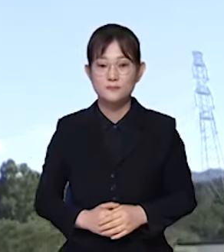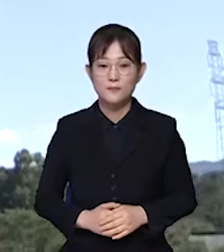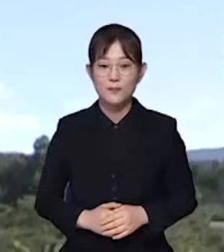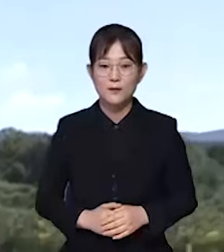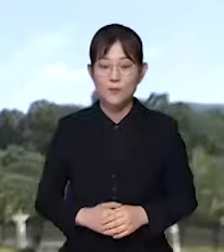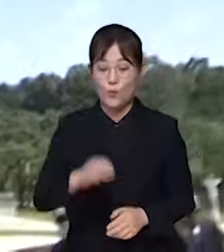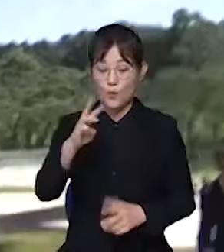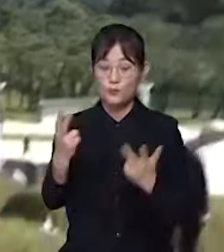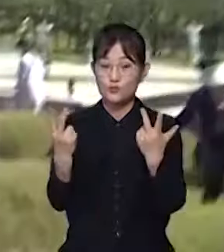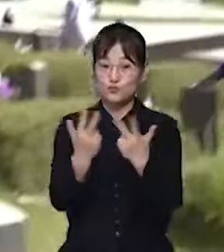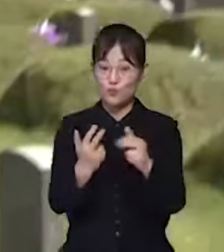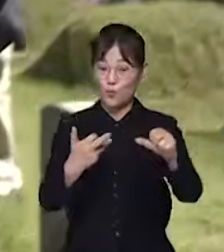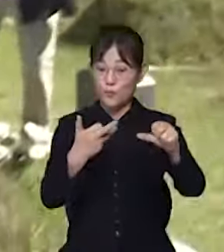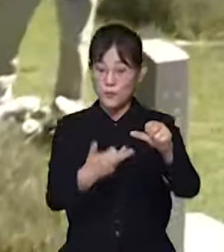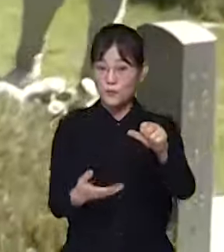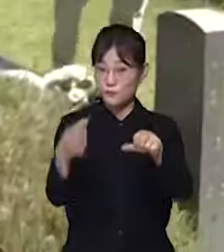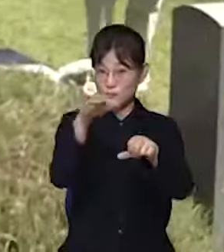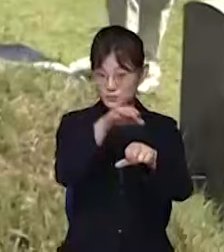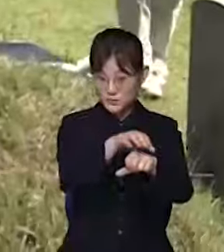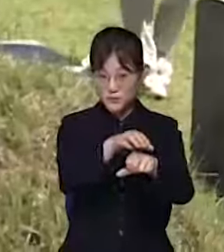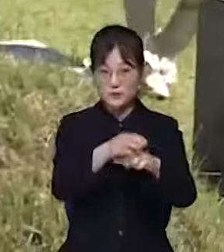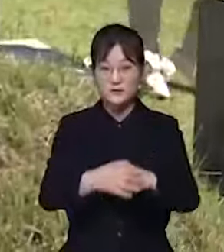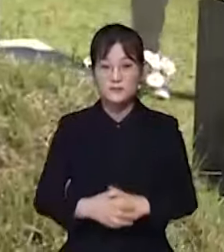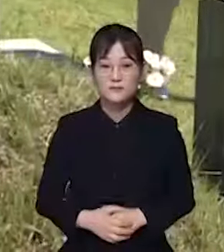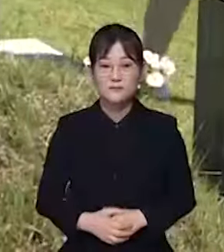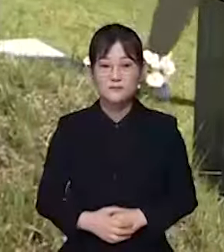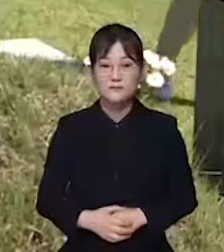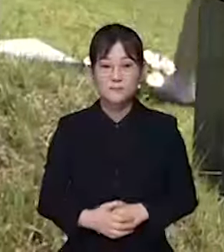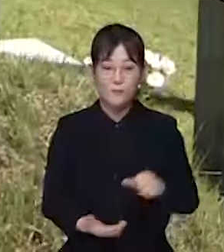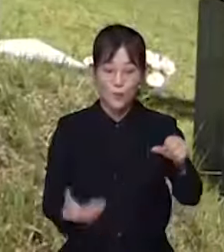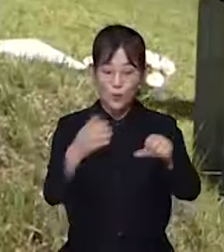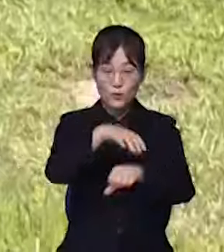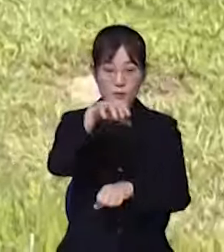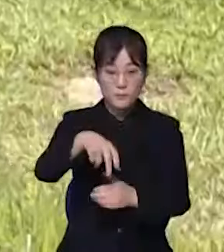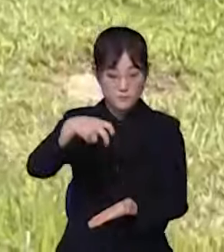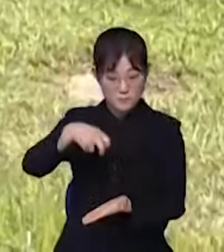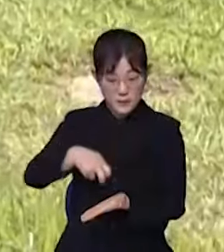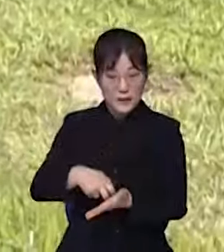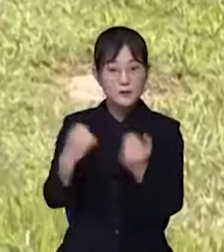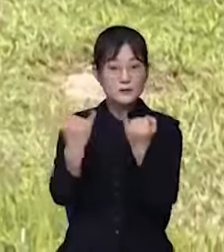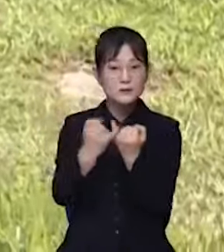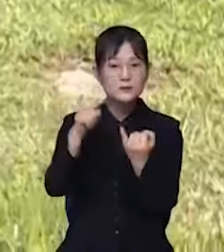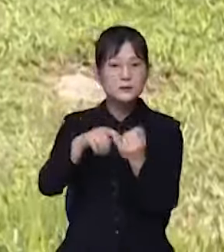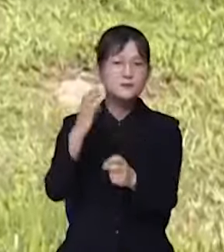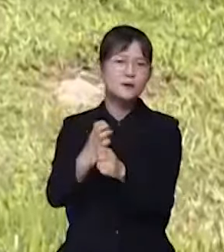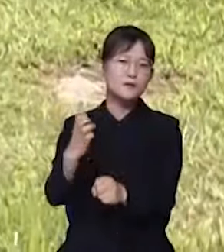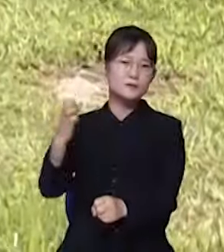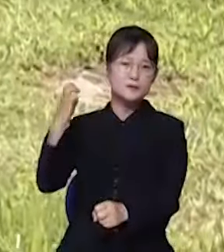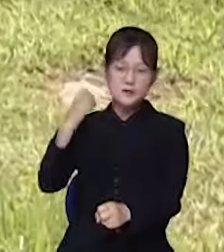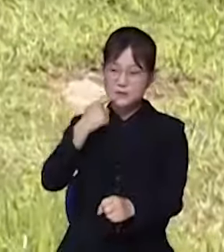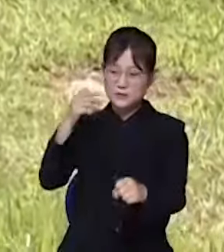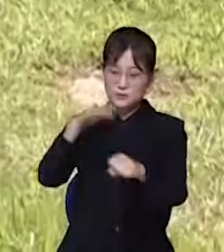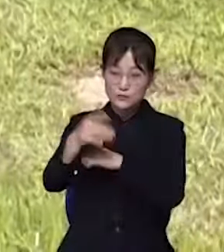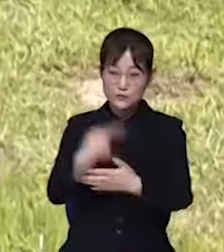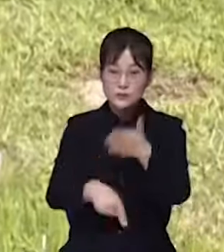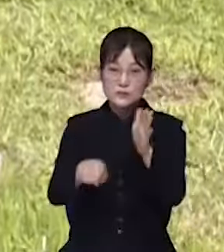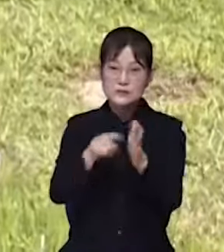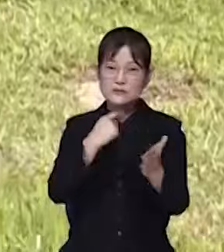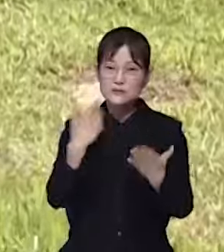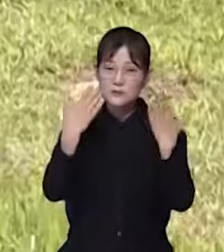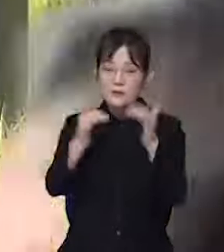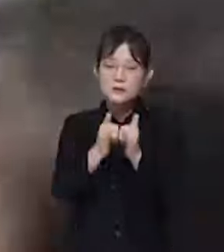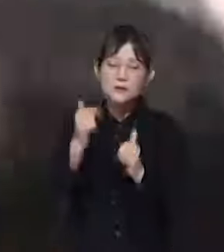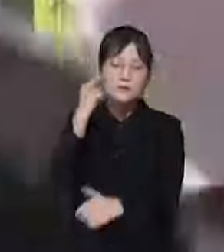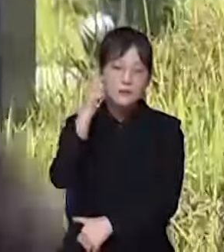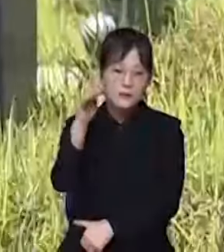광주 북구 국립 5.18 민주묘지. 묘지 앞에 무릎을 꿇은 여성이 40여 년 전 민주열사의 희생을